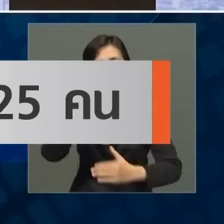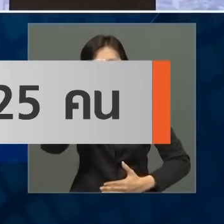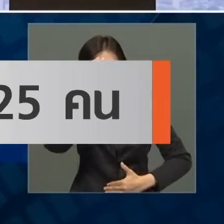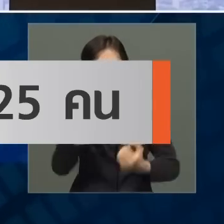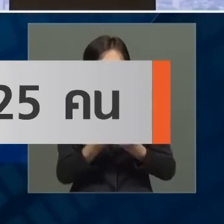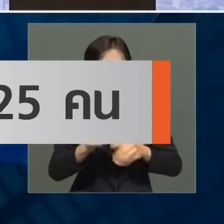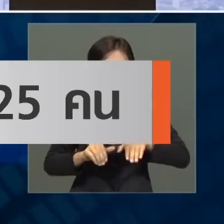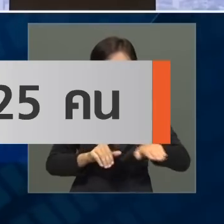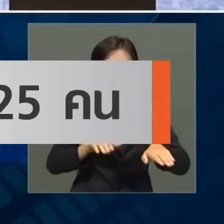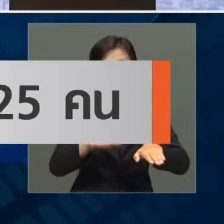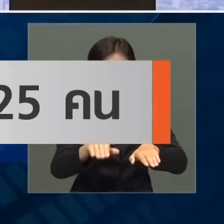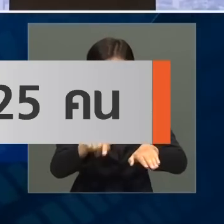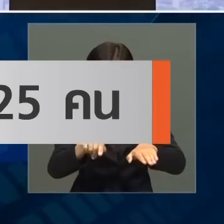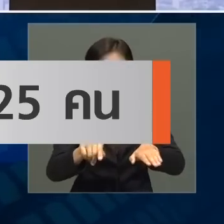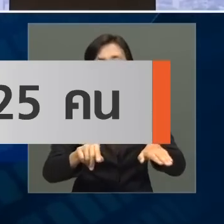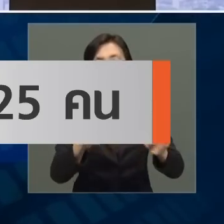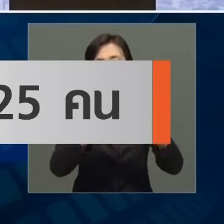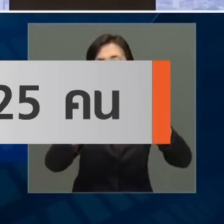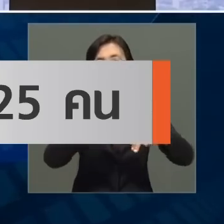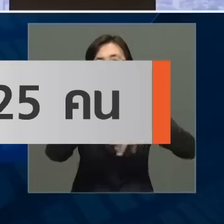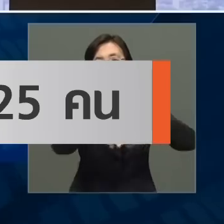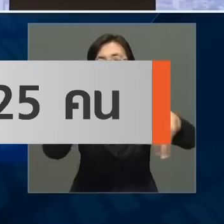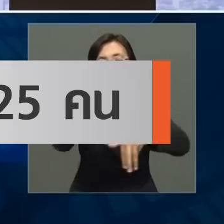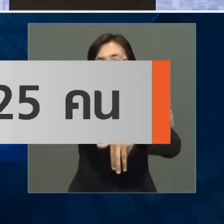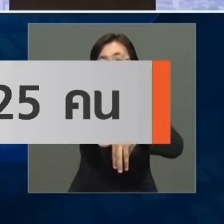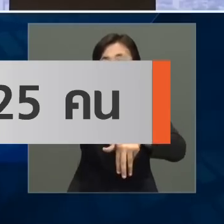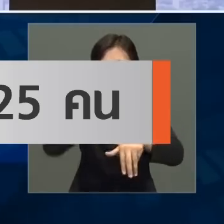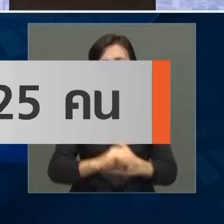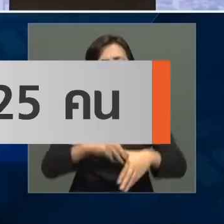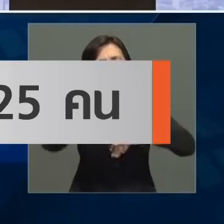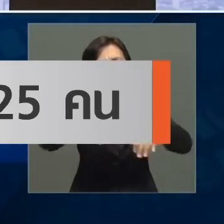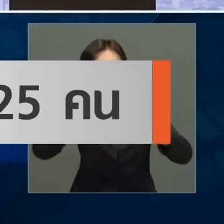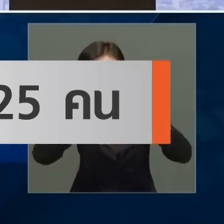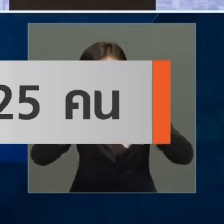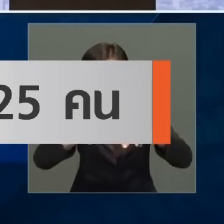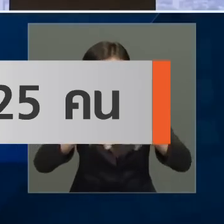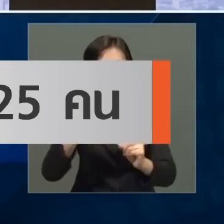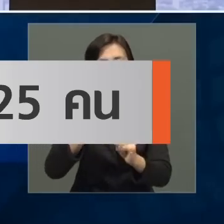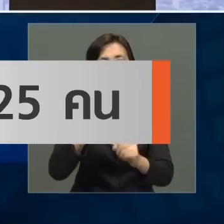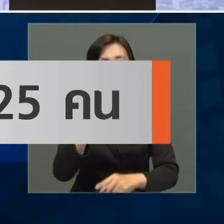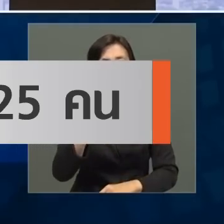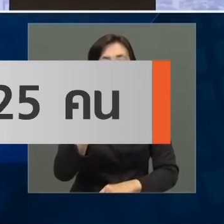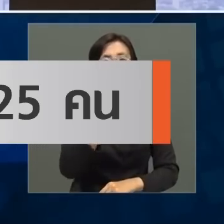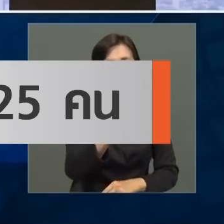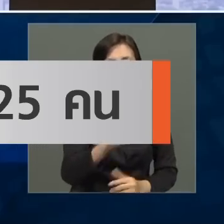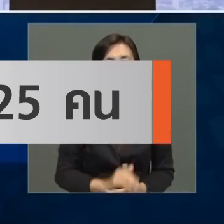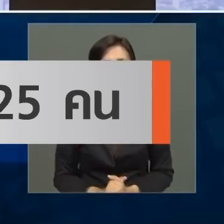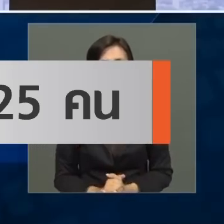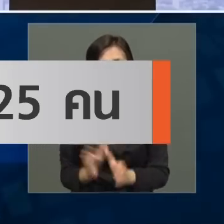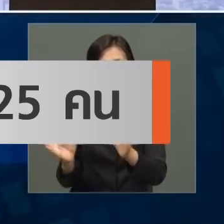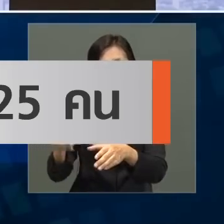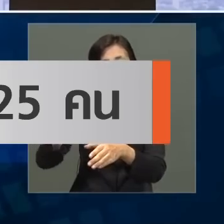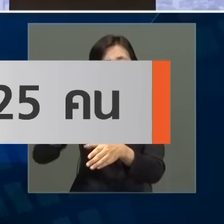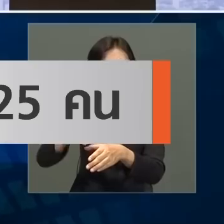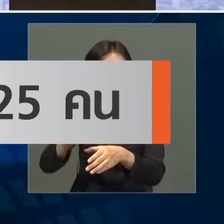ที่ศรีสะเกษนะครับเดี๋ยวเราจะมีรายละเอียดในข่าวต่อไปนะมาเล่าให้คุณผู้ชมได้ฟังกันนะครับวันนี้แพทย์หญิงพิสมัยยังชี้แจงใน